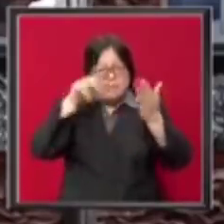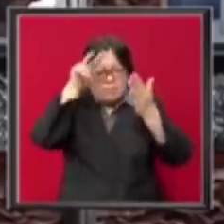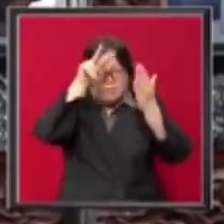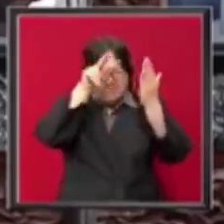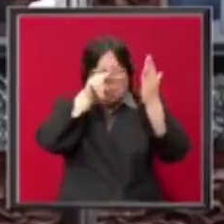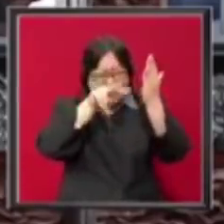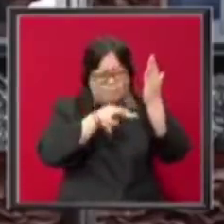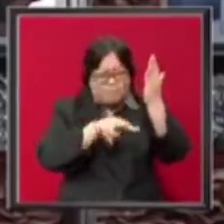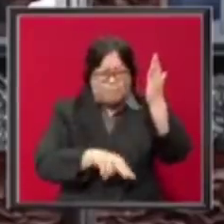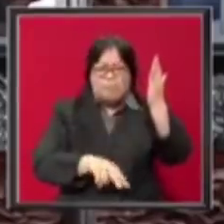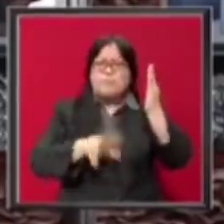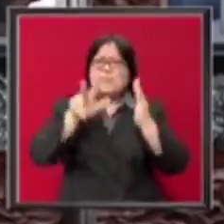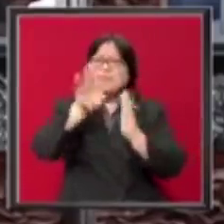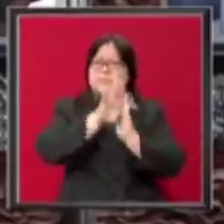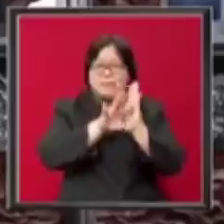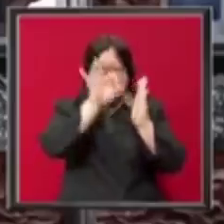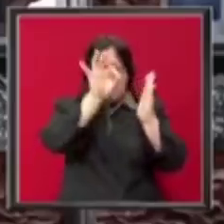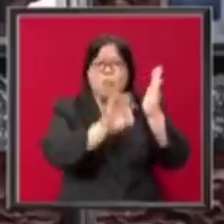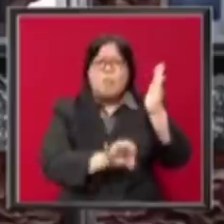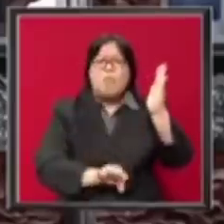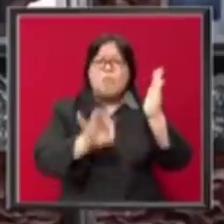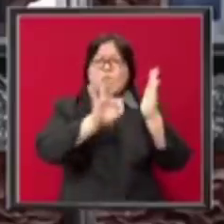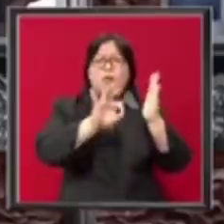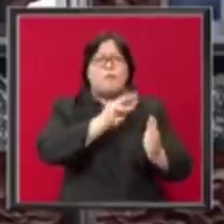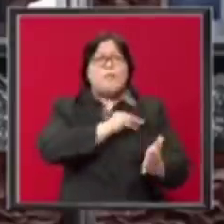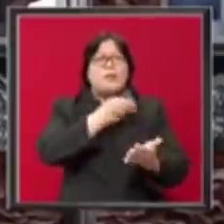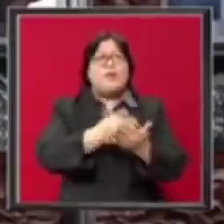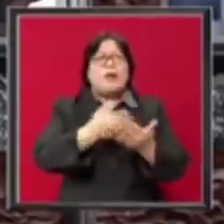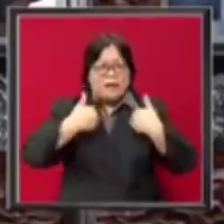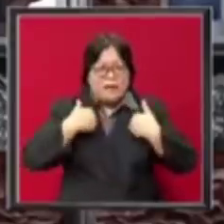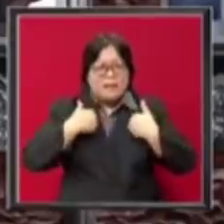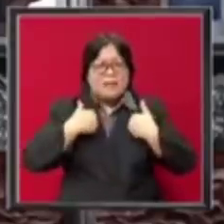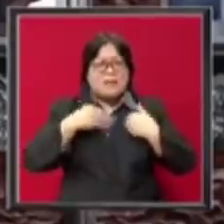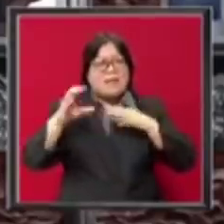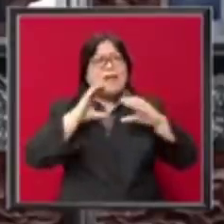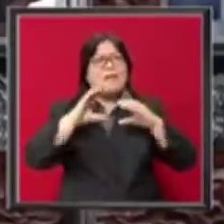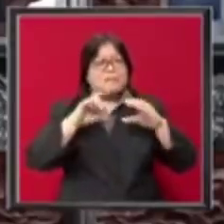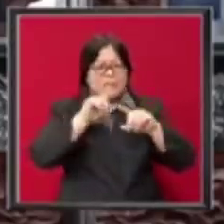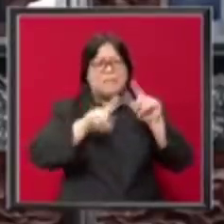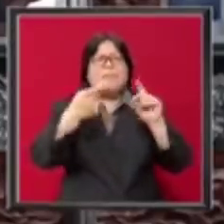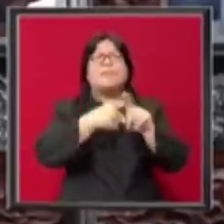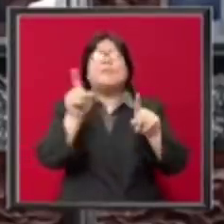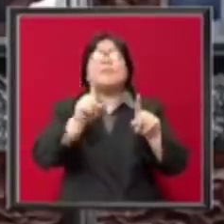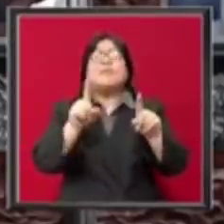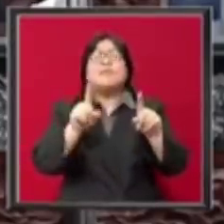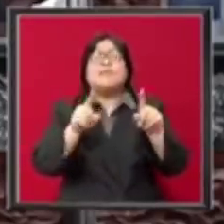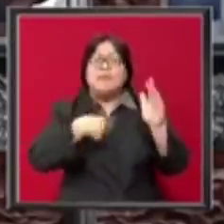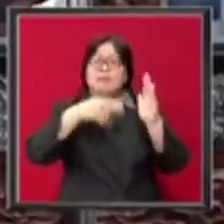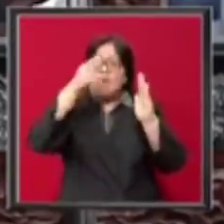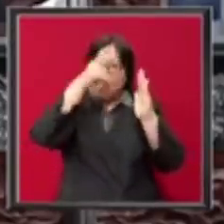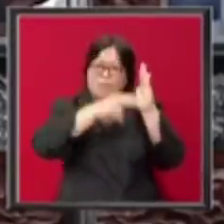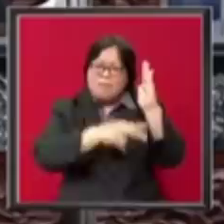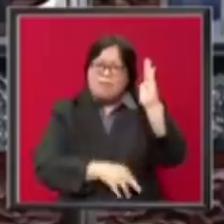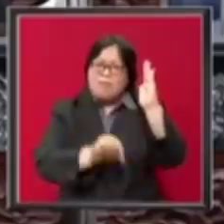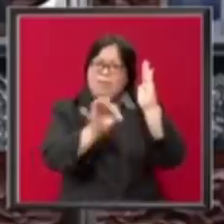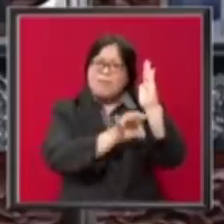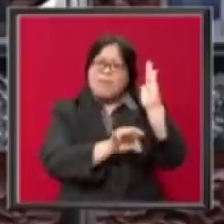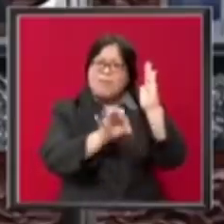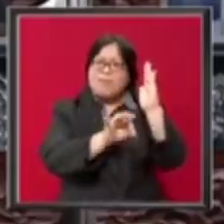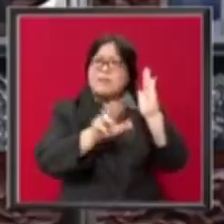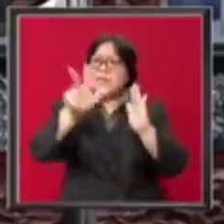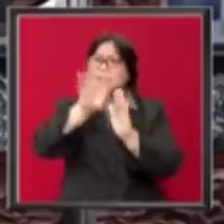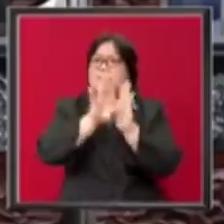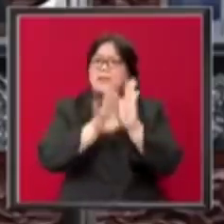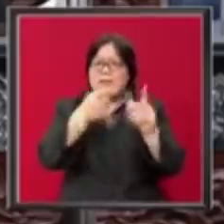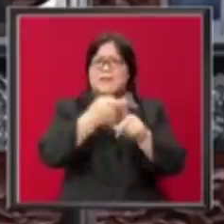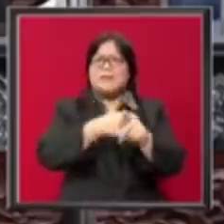tengok. Masuk tak, tidak ada. Menteri Kewangan kata ada. Dari mana ini? Dari mana sumber ada 3